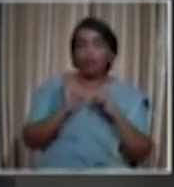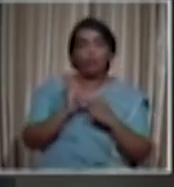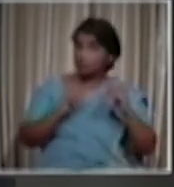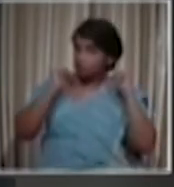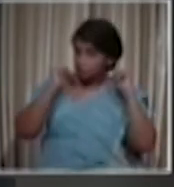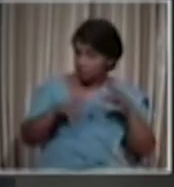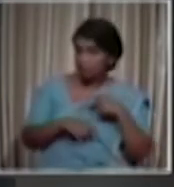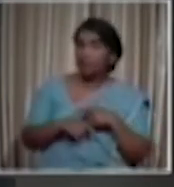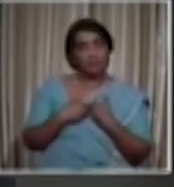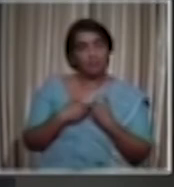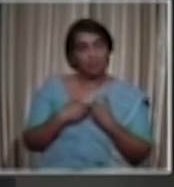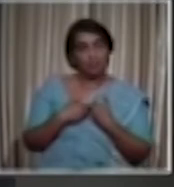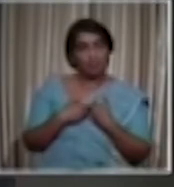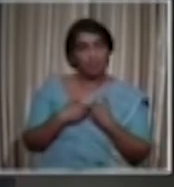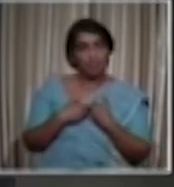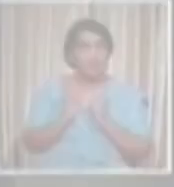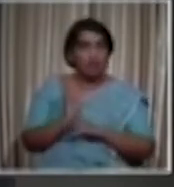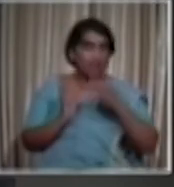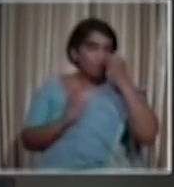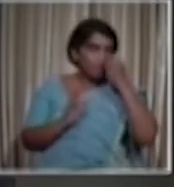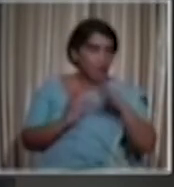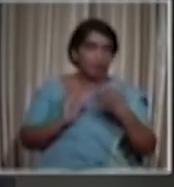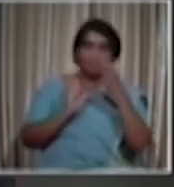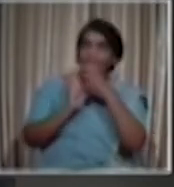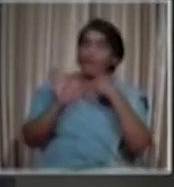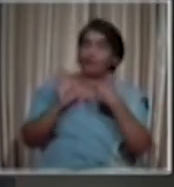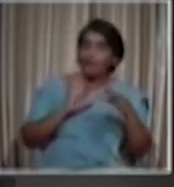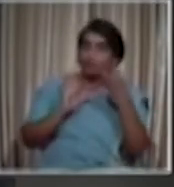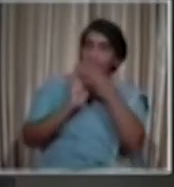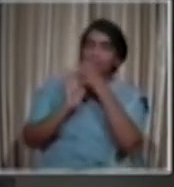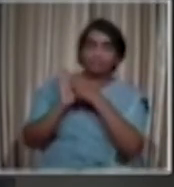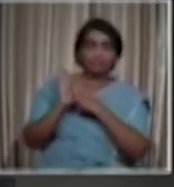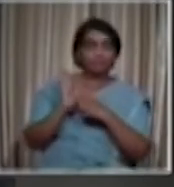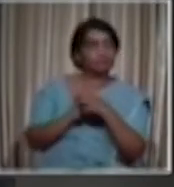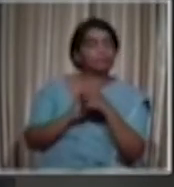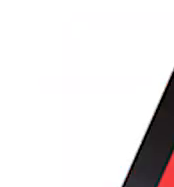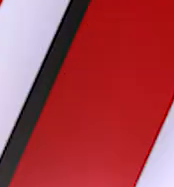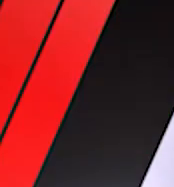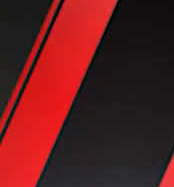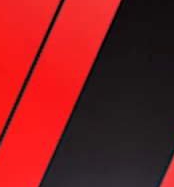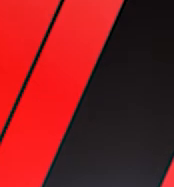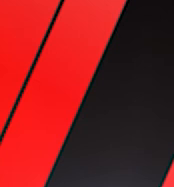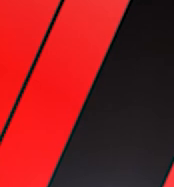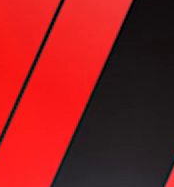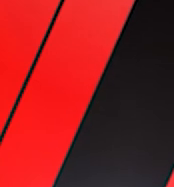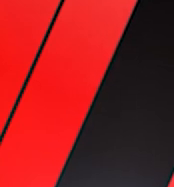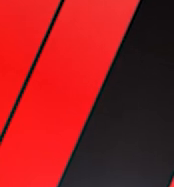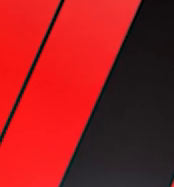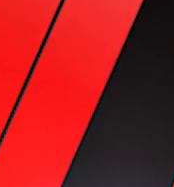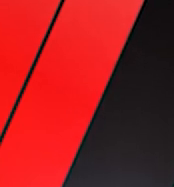කොළඹ කරන්නේ. ඊට පස්සේ අපිට ගාල්ල, මහතර, මේ අනුරාධපුර මේ වගේ ප්‍රදේශවලට ගෙනියන්න පුළුවන්.